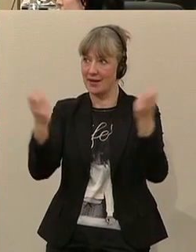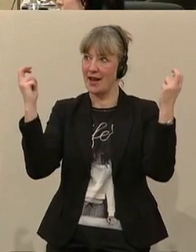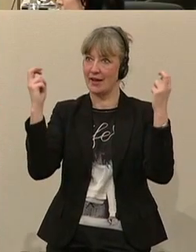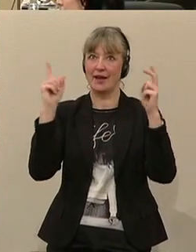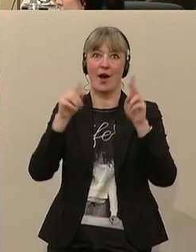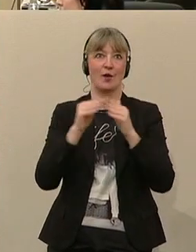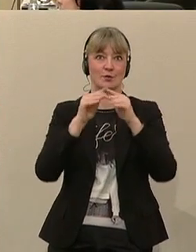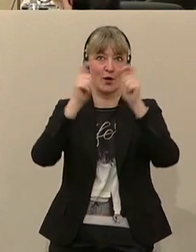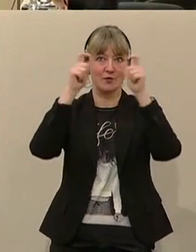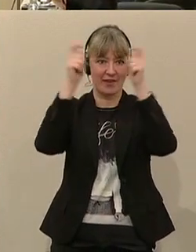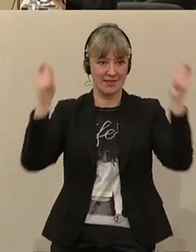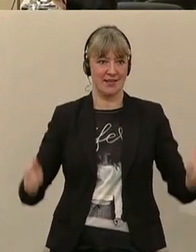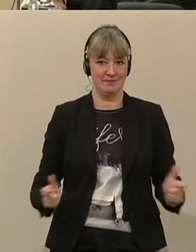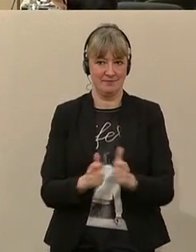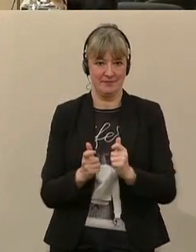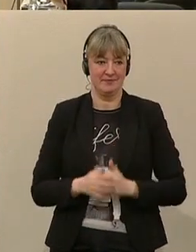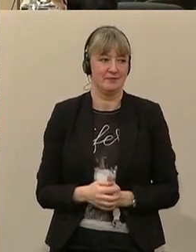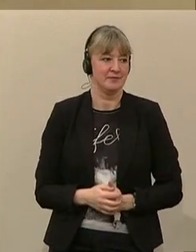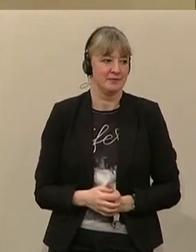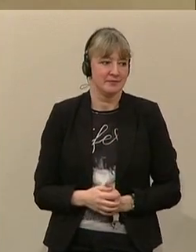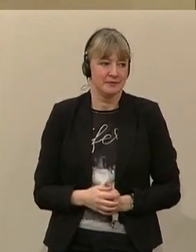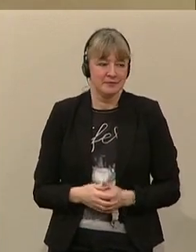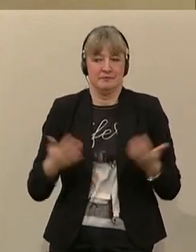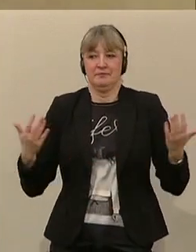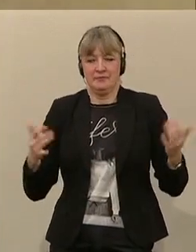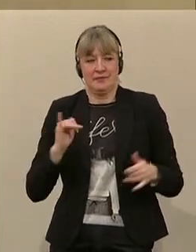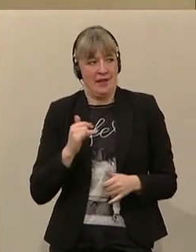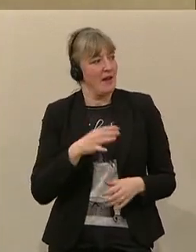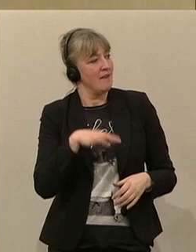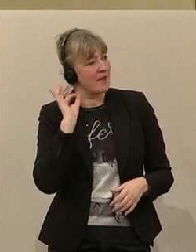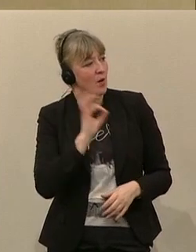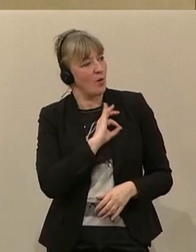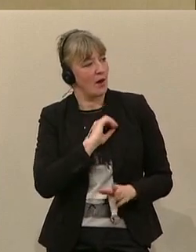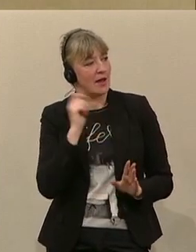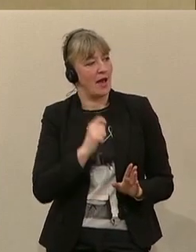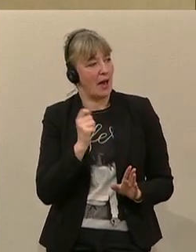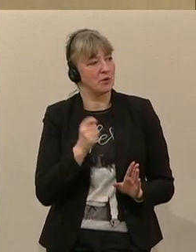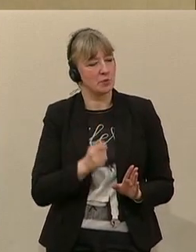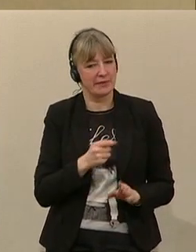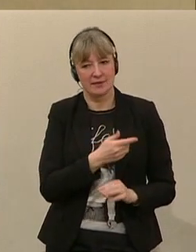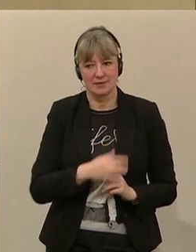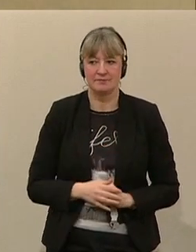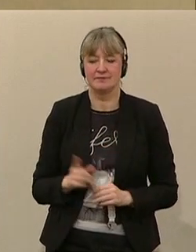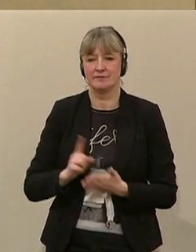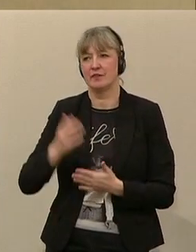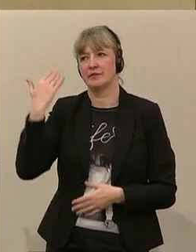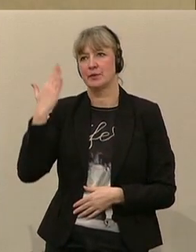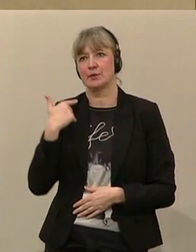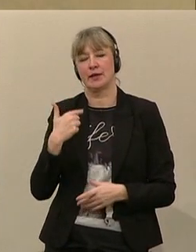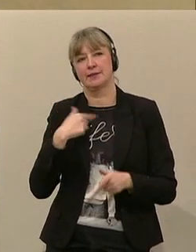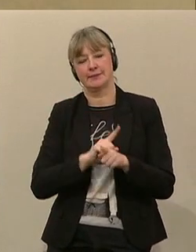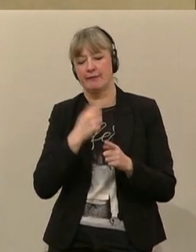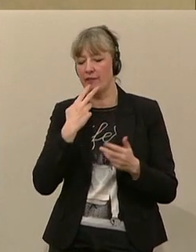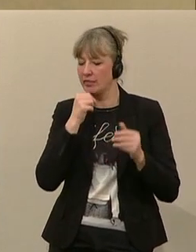Am Wort Wendelin Mölzer von der FPÖ. Ja, Frau Kollegin Hammerschmidt, eigentlich will ich mich nicht immer mit der Vergangenheit beschäftigen